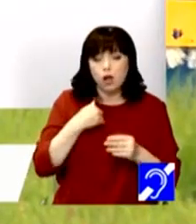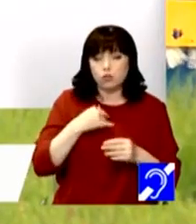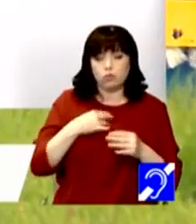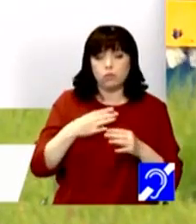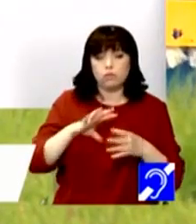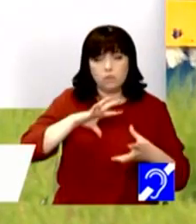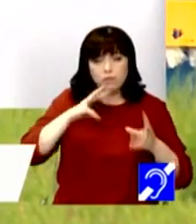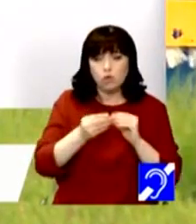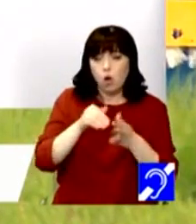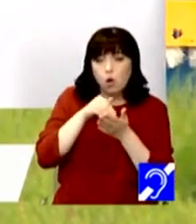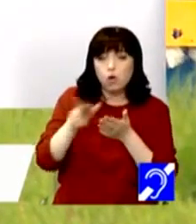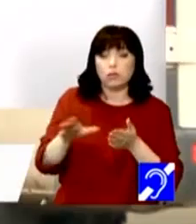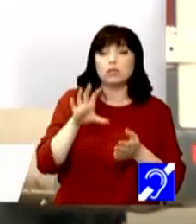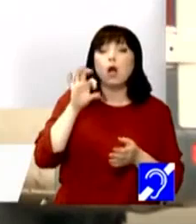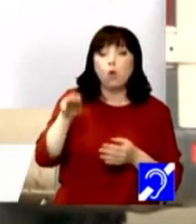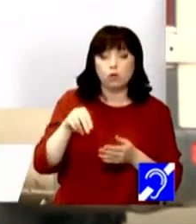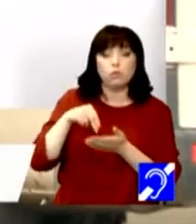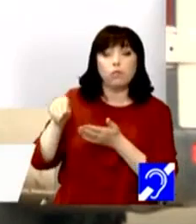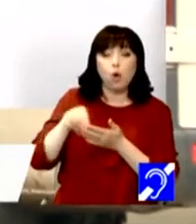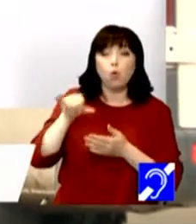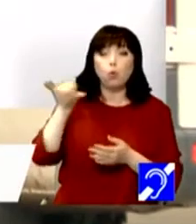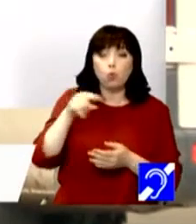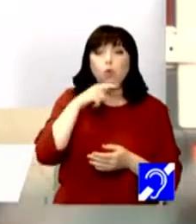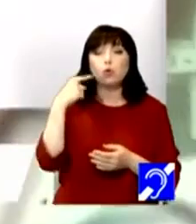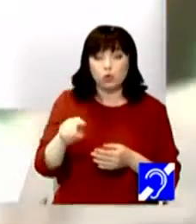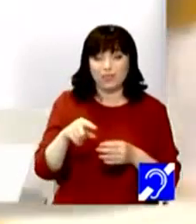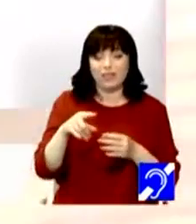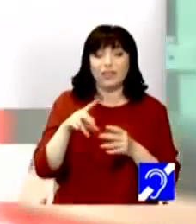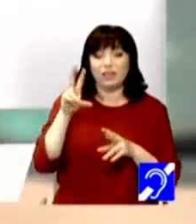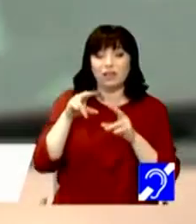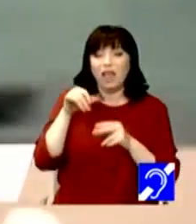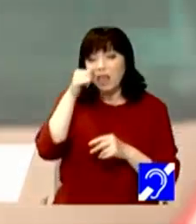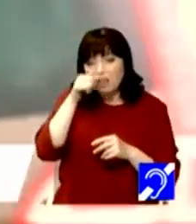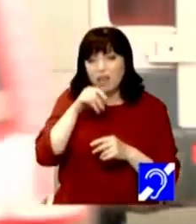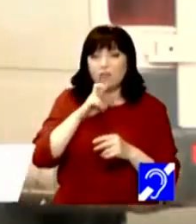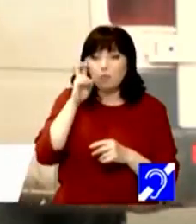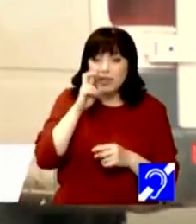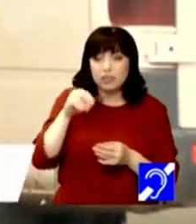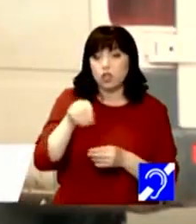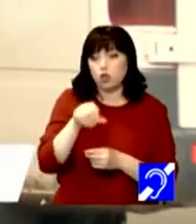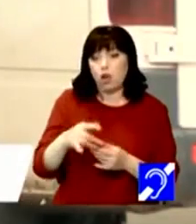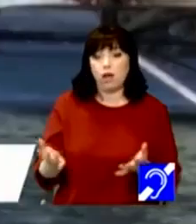sfârșitul anului curent asupra importurilor de țiței și produse derivate din Federația Rusă.